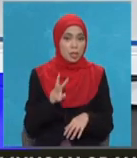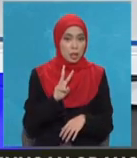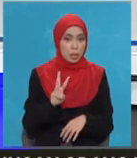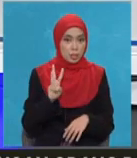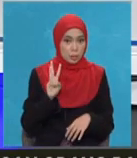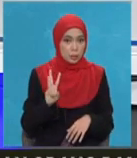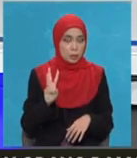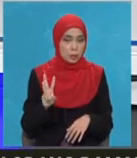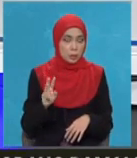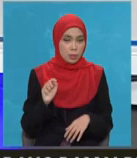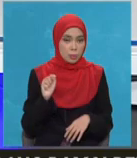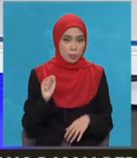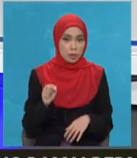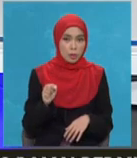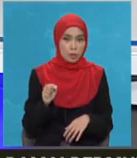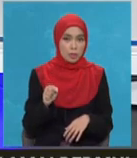negara diovn